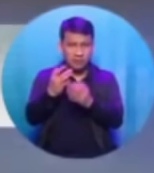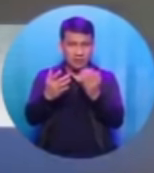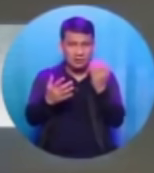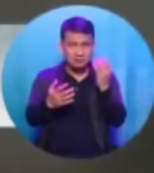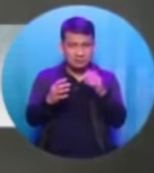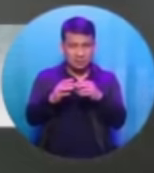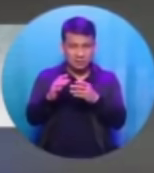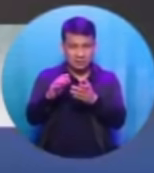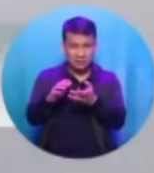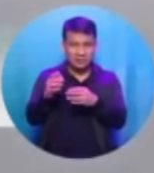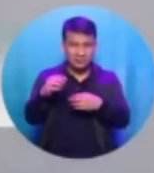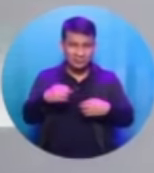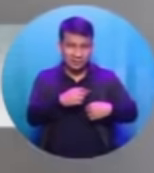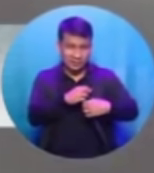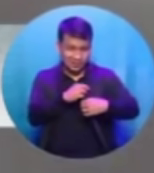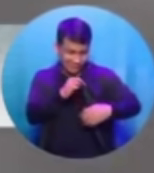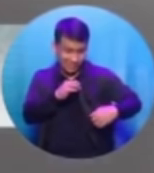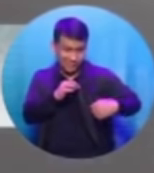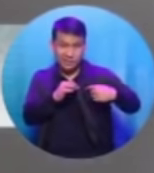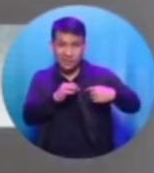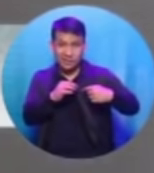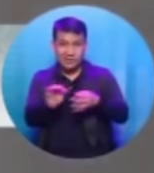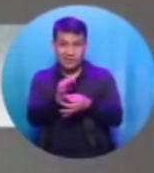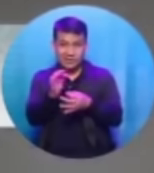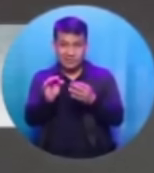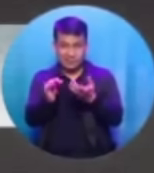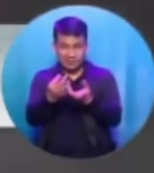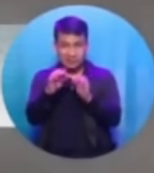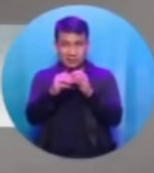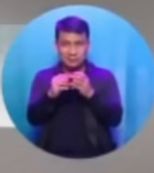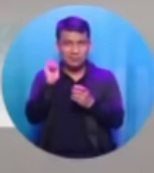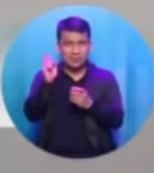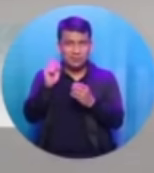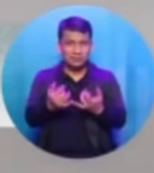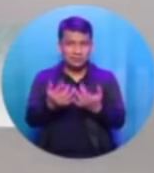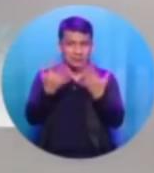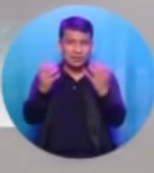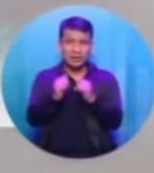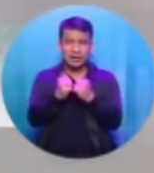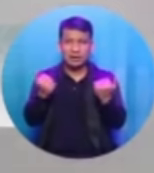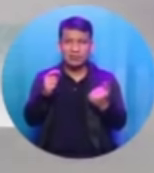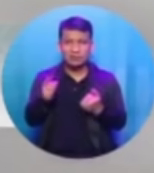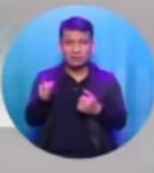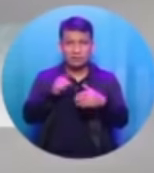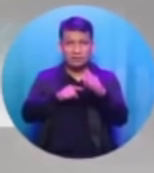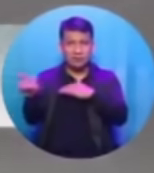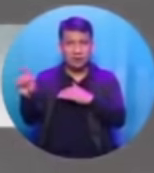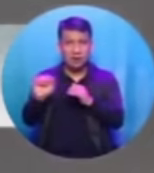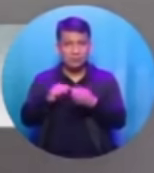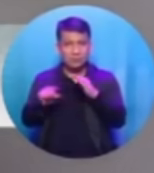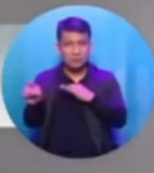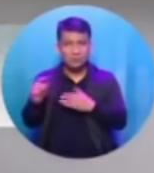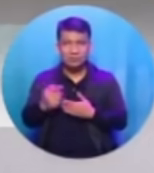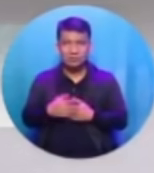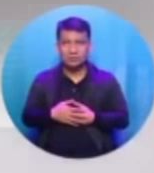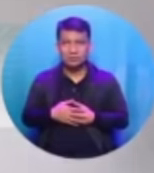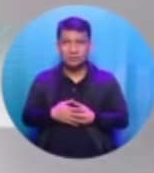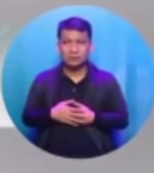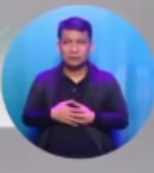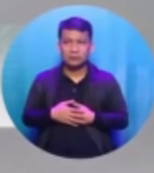tela na ginigiling, eh pag nagkasunog, mabilis lang yan, sumiklab. O paano pa makatakas yung mga manggagawa? Opo,